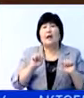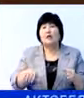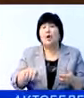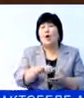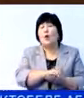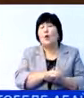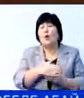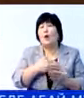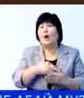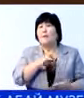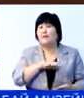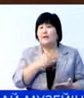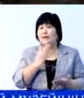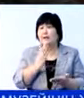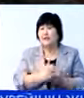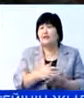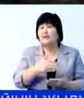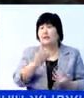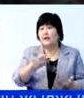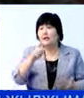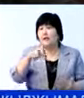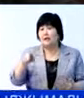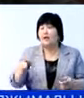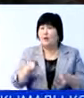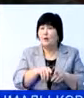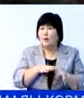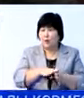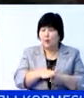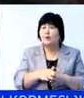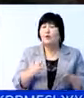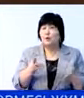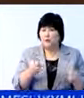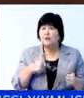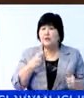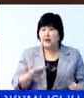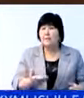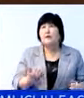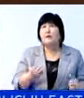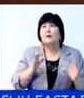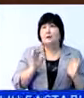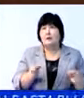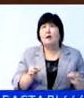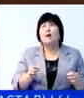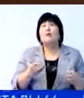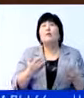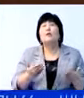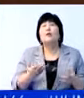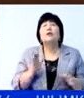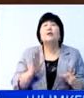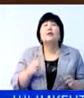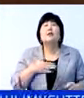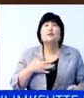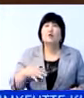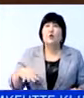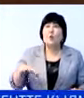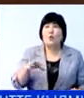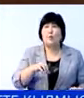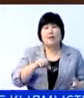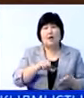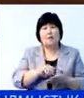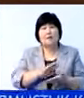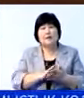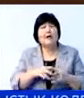пайдасы тиетін сондай адамдарға беру керек болады. Сұлтанышқан толық қосылады. Толық қосылады. Бұл енді тек біздің облыста ғана болып жатқан жағдай